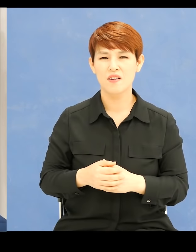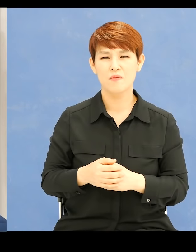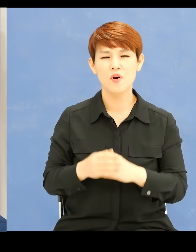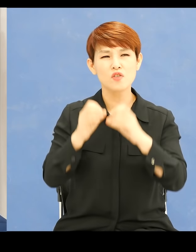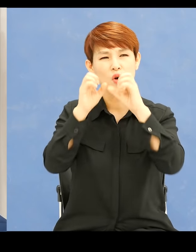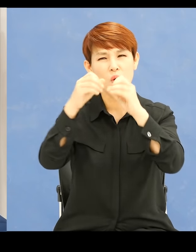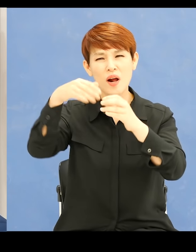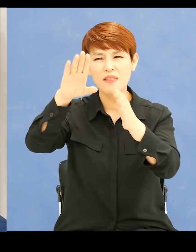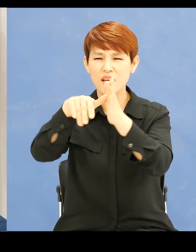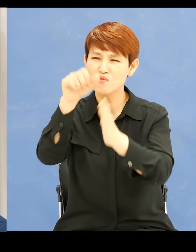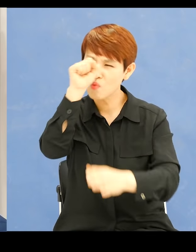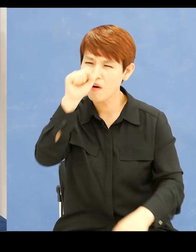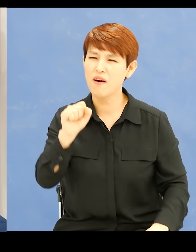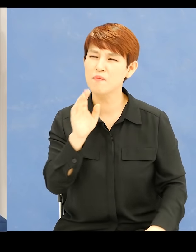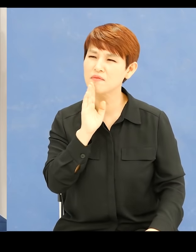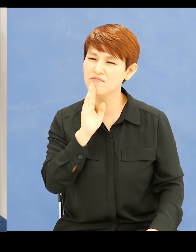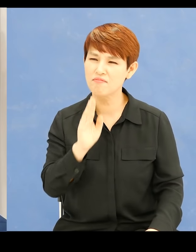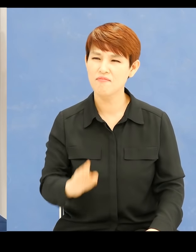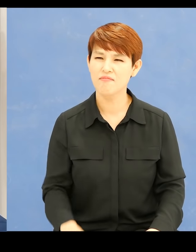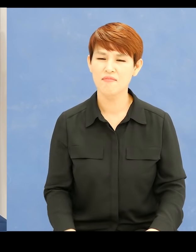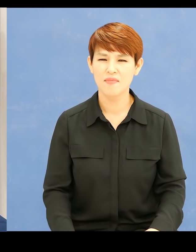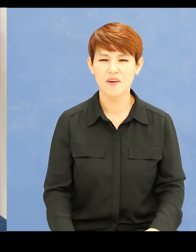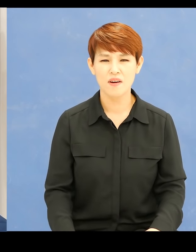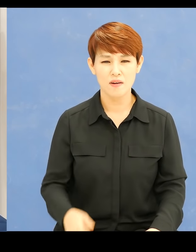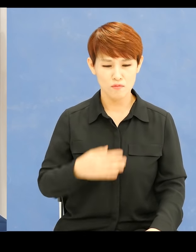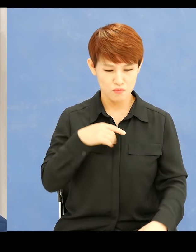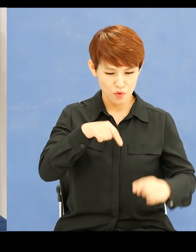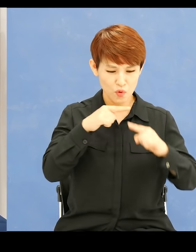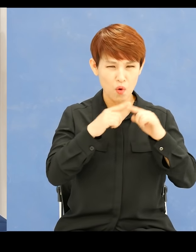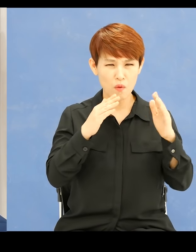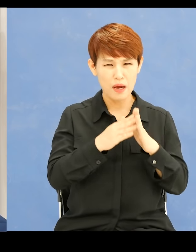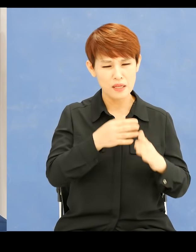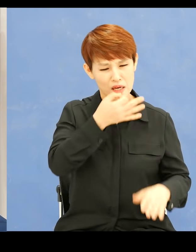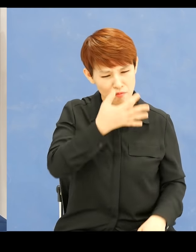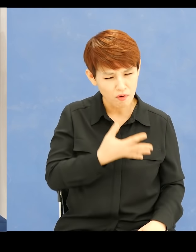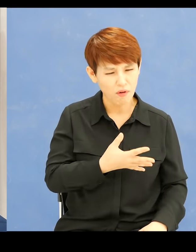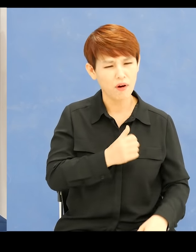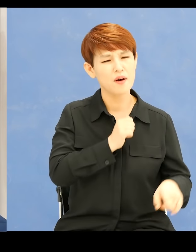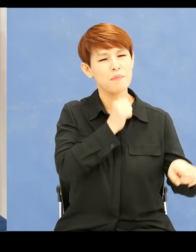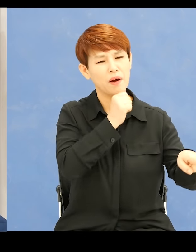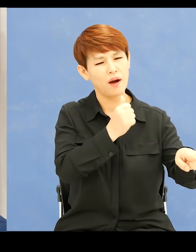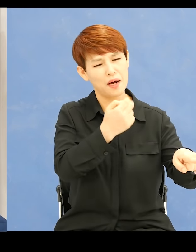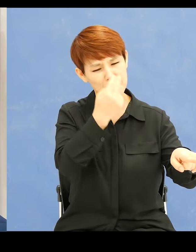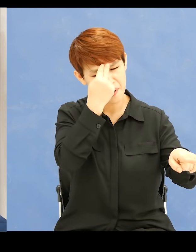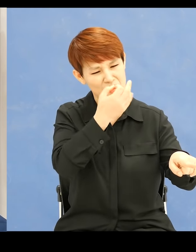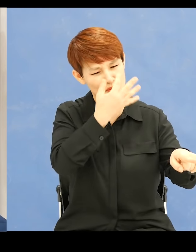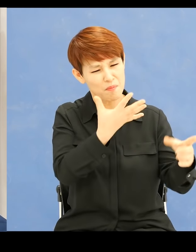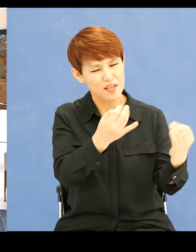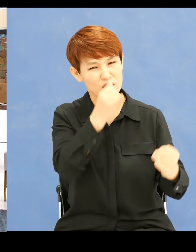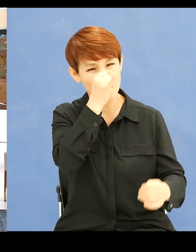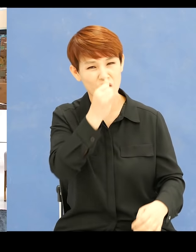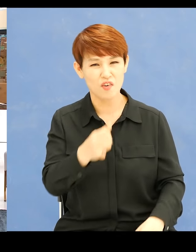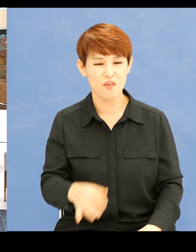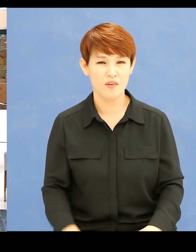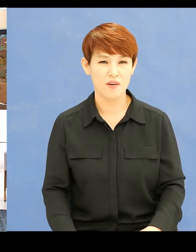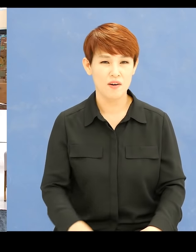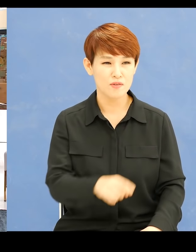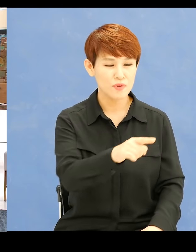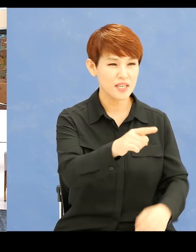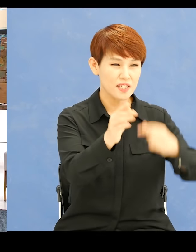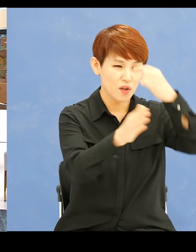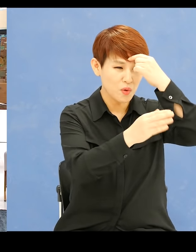선교 가면 얼마나 좋아요. 뭐 하면 얼마나 좋아요. 근데 우리 교회는 왜 다 힘든 분이에요. 그러니까 그때 제가 제일 많이 들었던